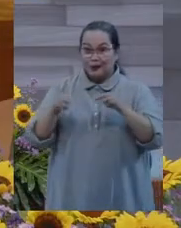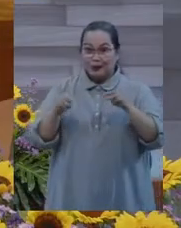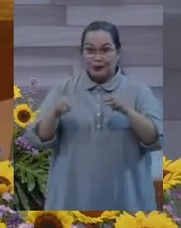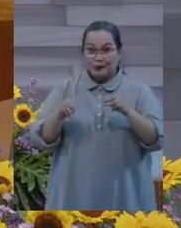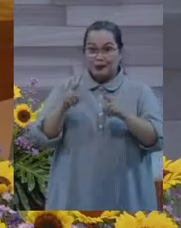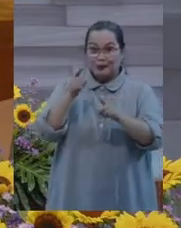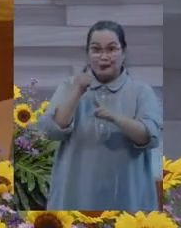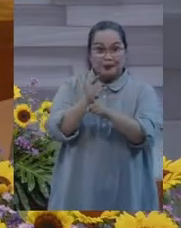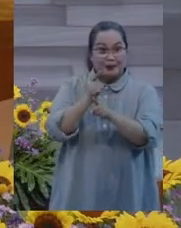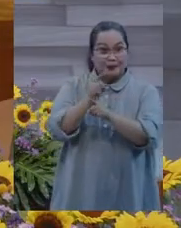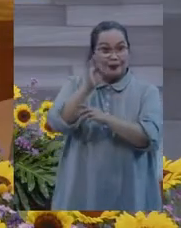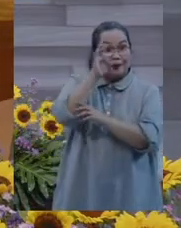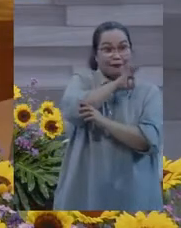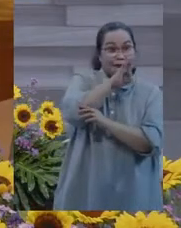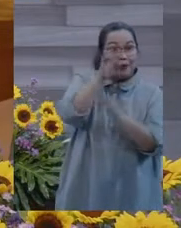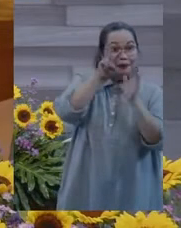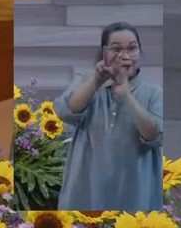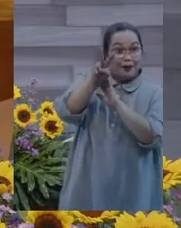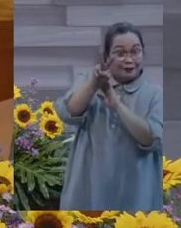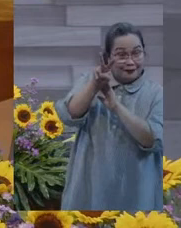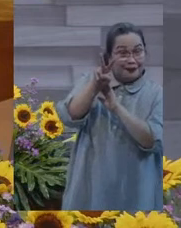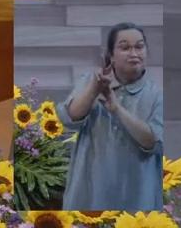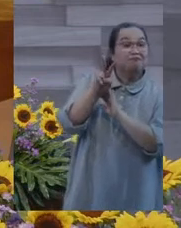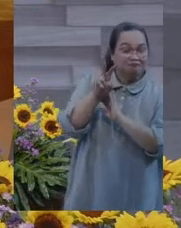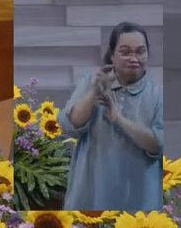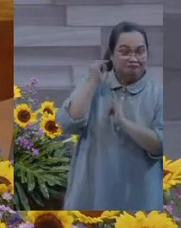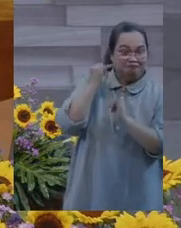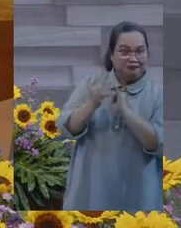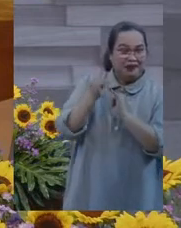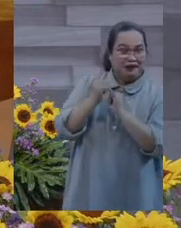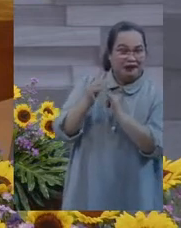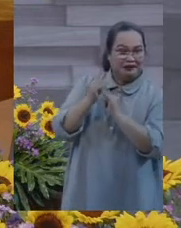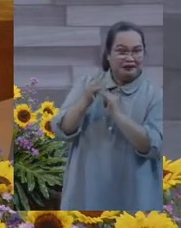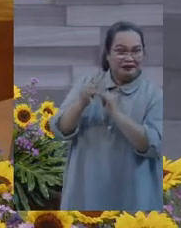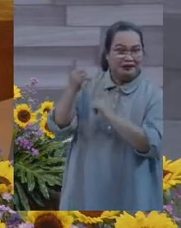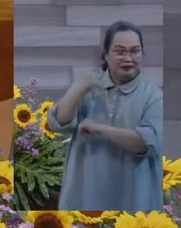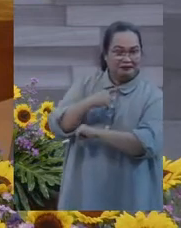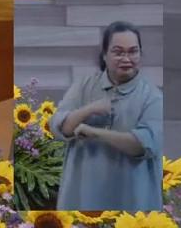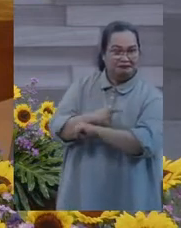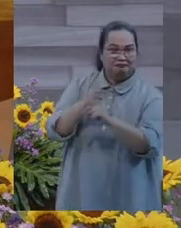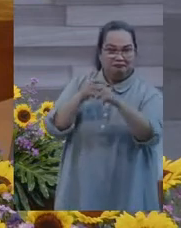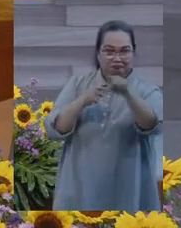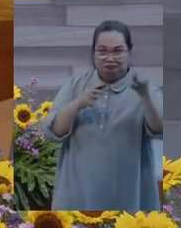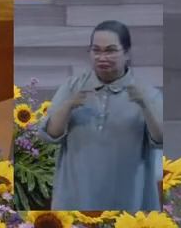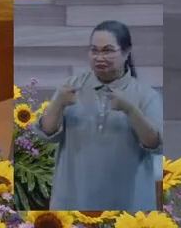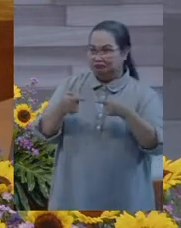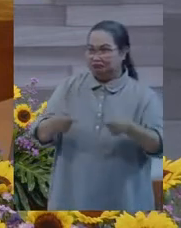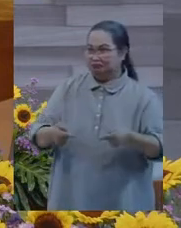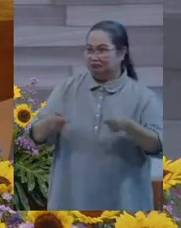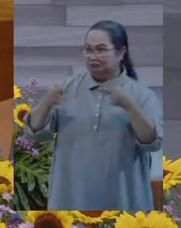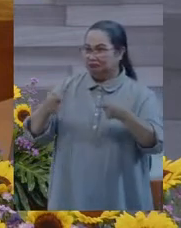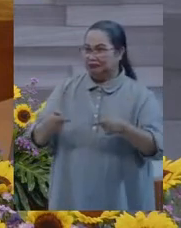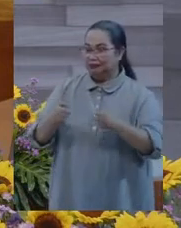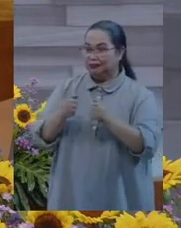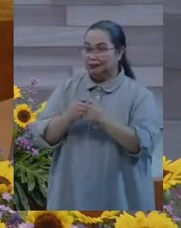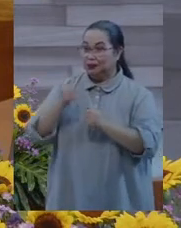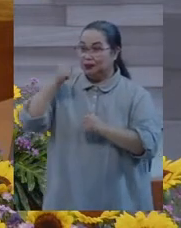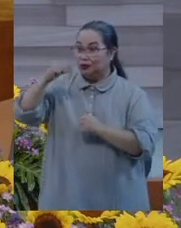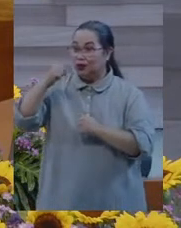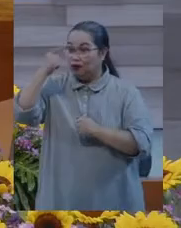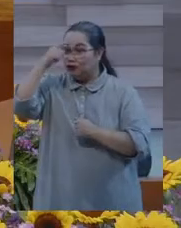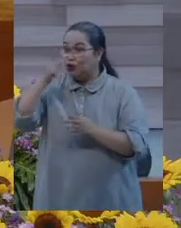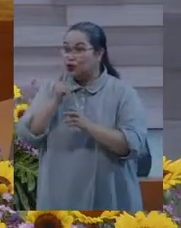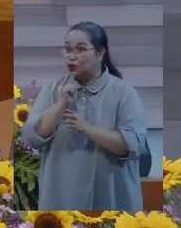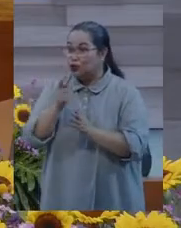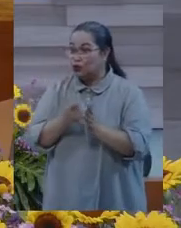bulaang propeta na ito na darating sa mga huling araw na siyang magiging kalaban natin sa pakikipaglaban natin para sa